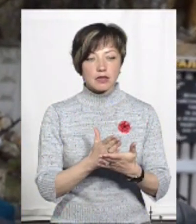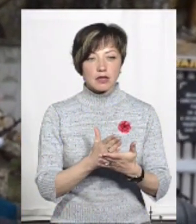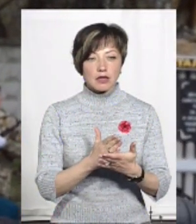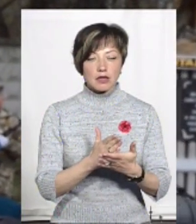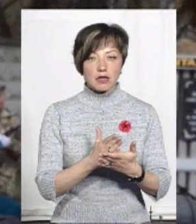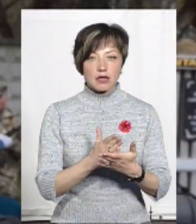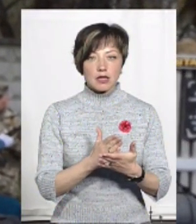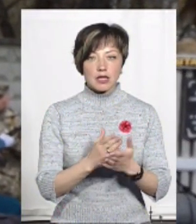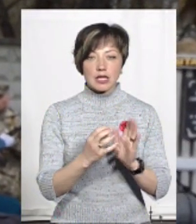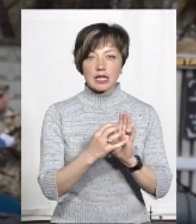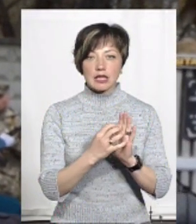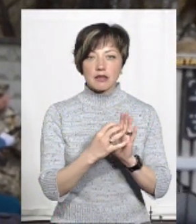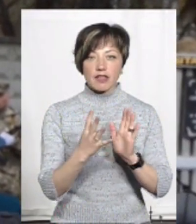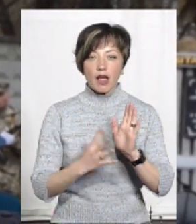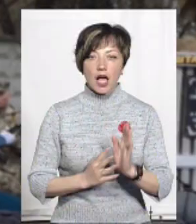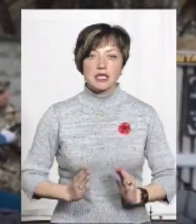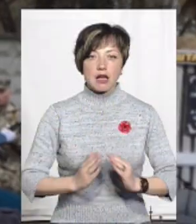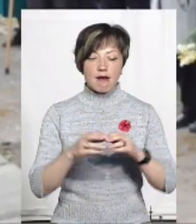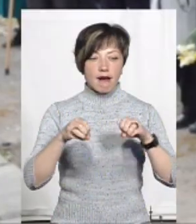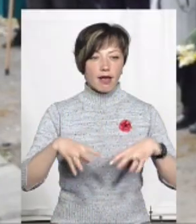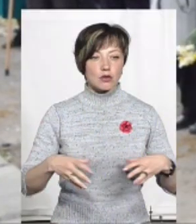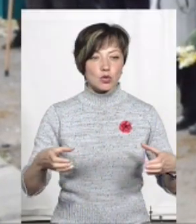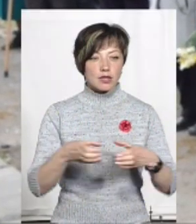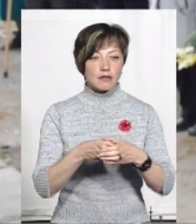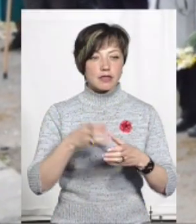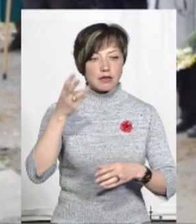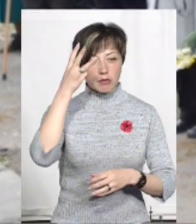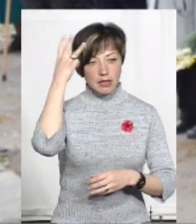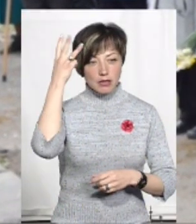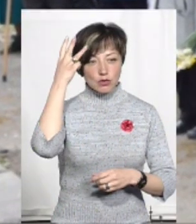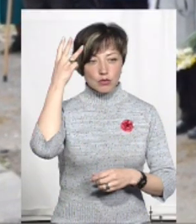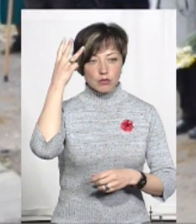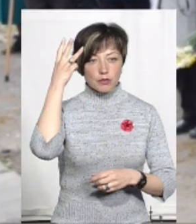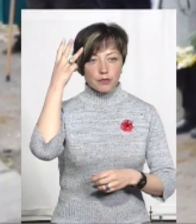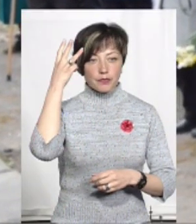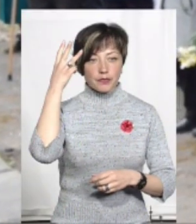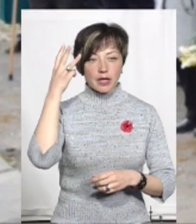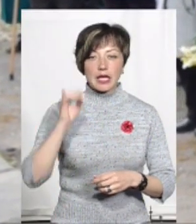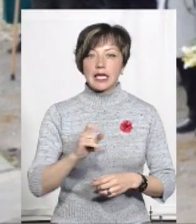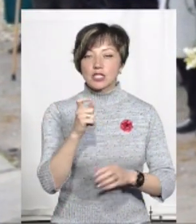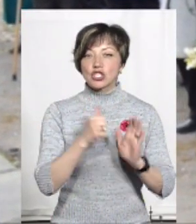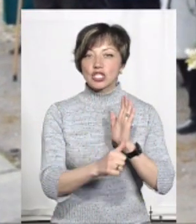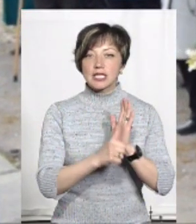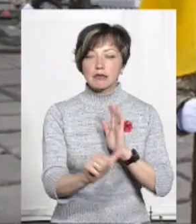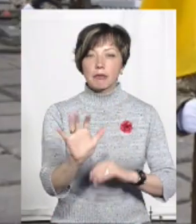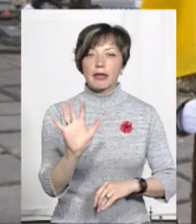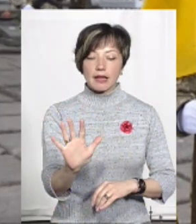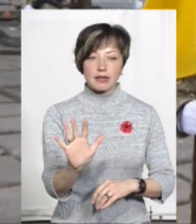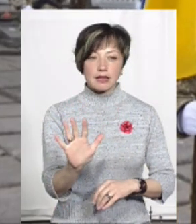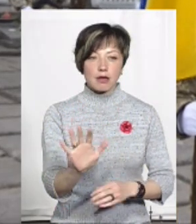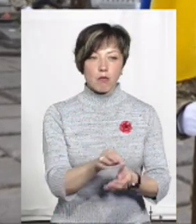голови Ради ветеранів 19-ї ракетної дивізії у Хмельницькому Віктора Черниша, із